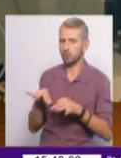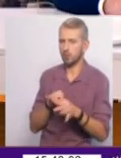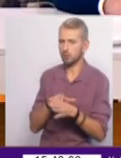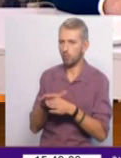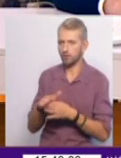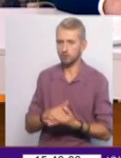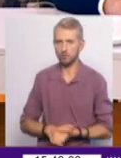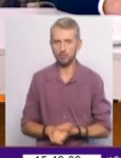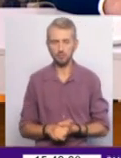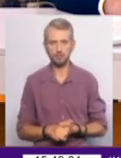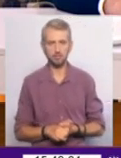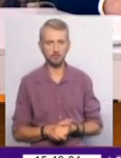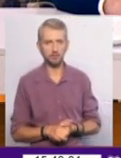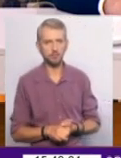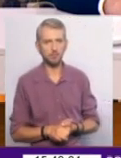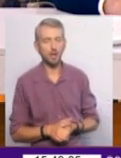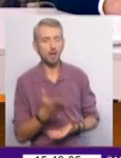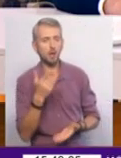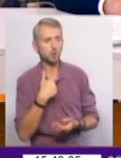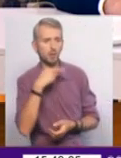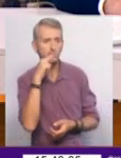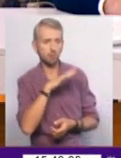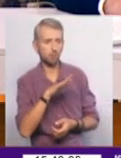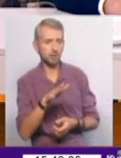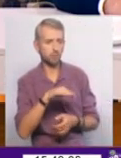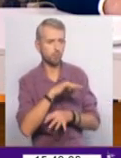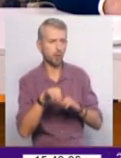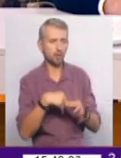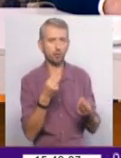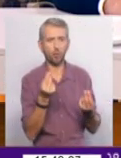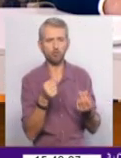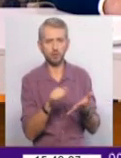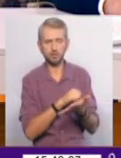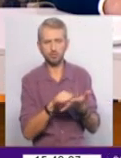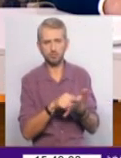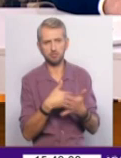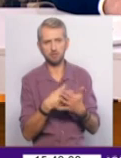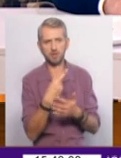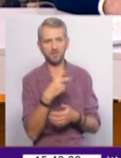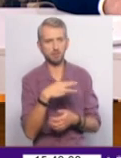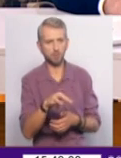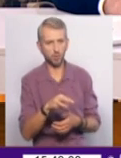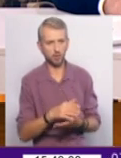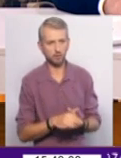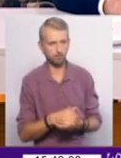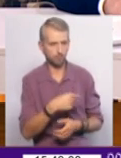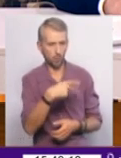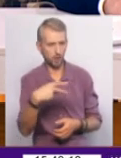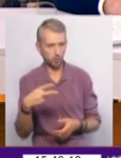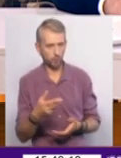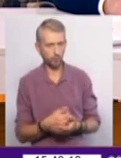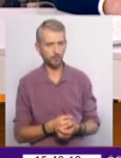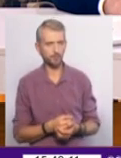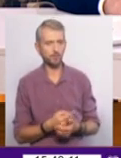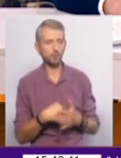повністю? Ну, якщо не помиляюся, проєктно-кошторисна там десь орієнтовно на 200 мільйонів, орієнтовно, угу. так?